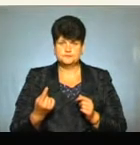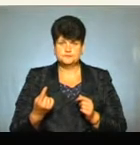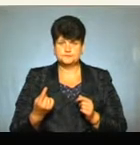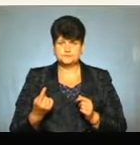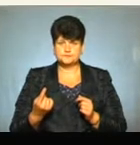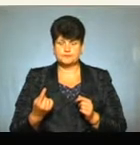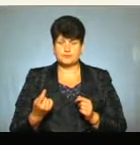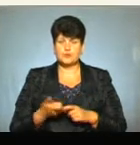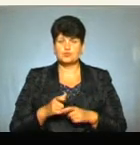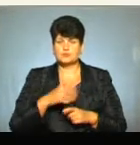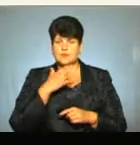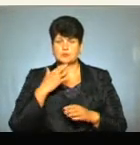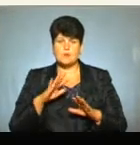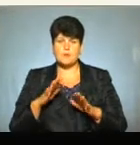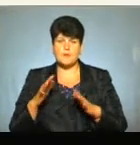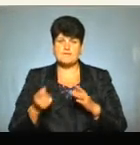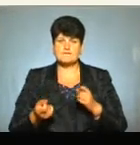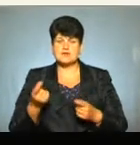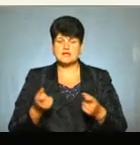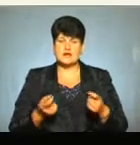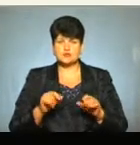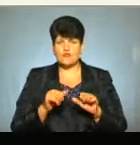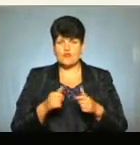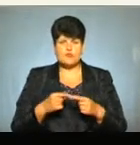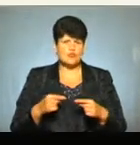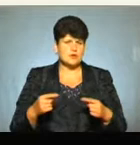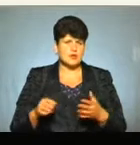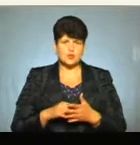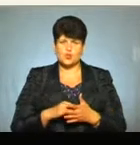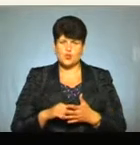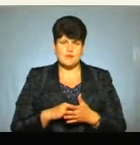області. Дуже багато моментів виникає щодо оформлення